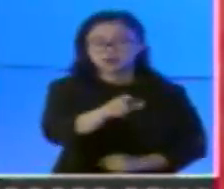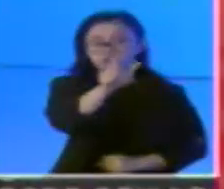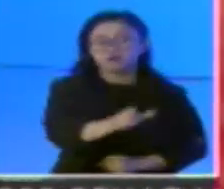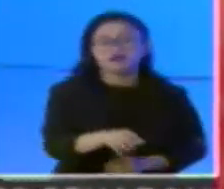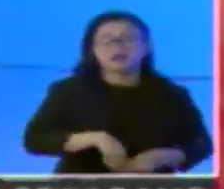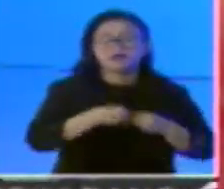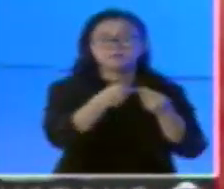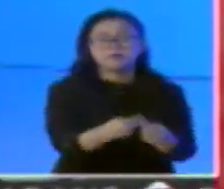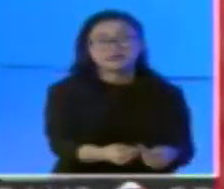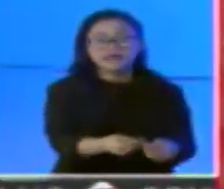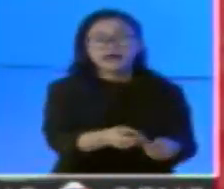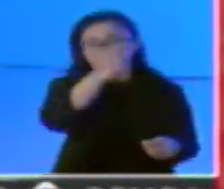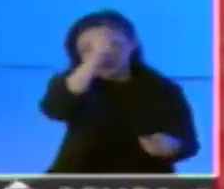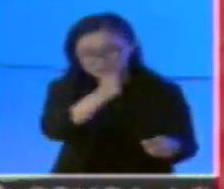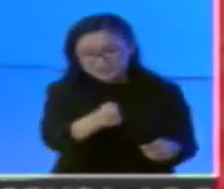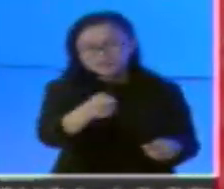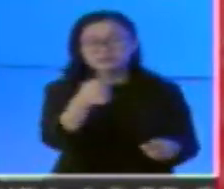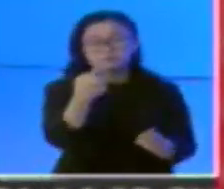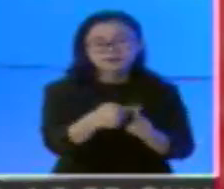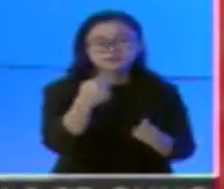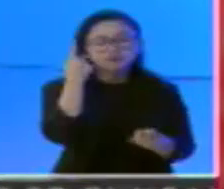mendapatkan apresiasi dan perhatian